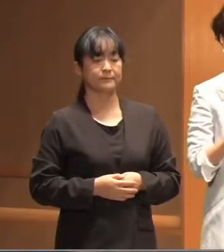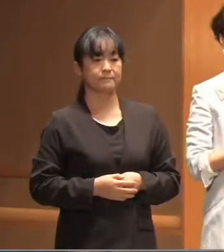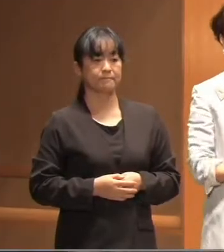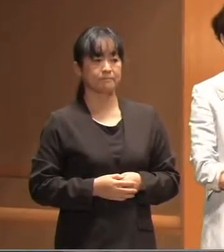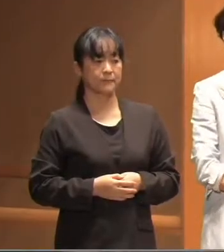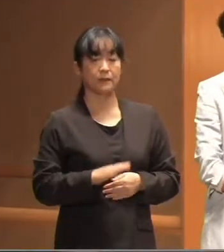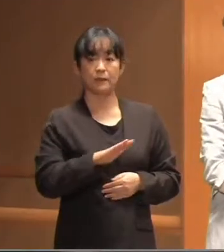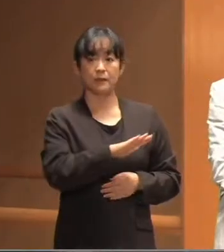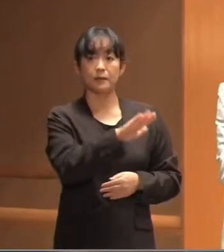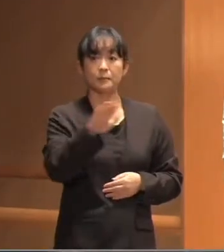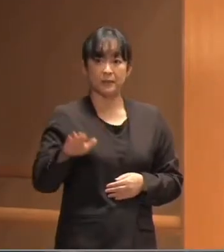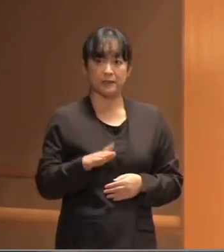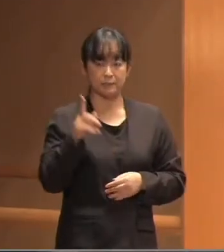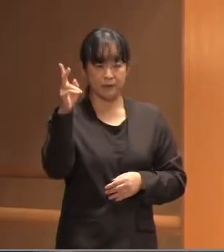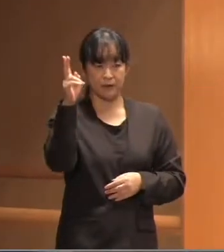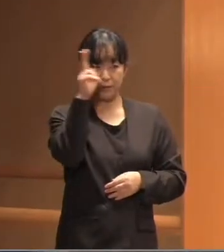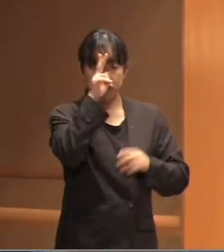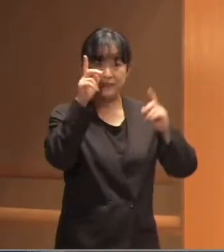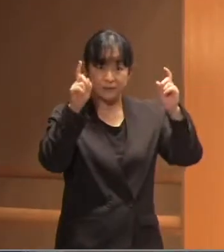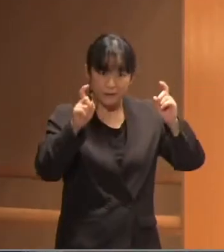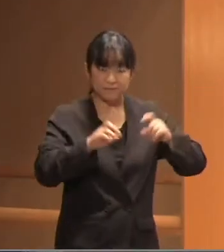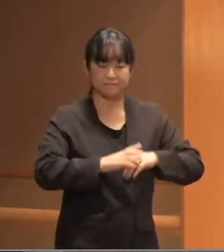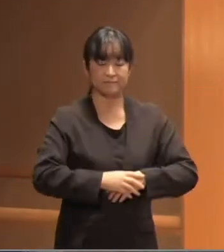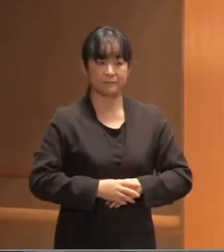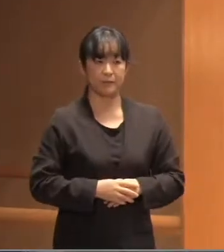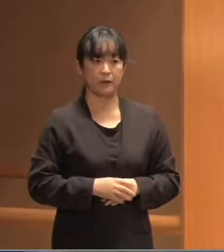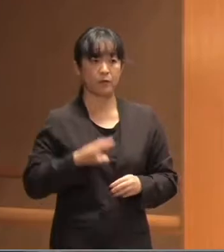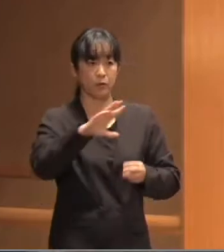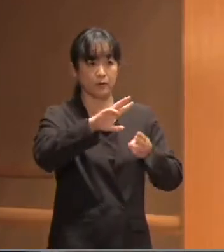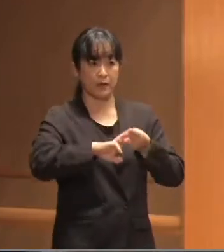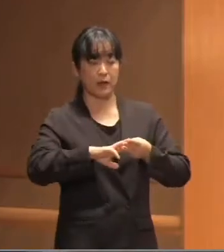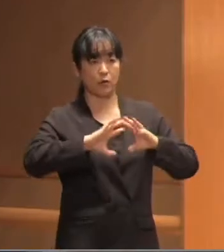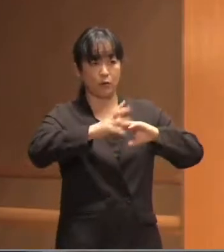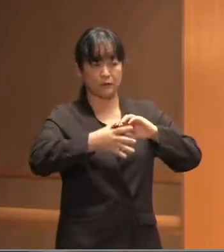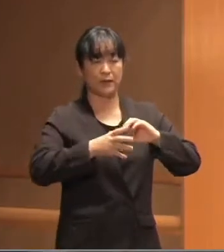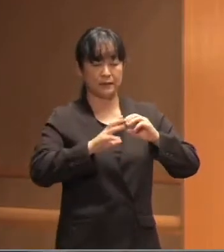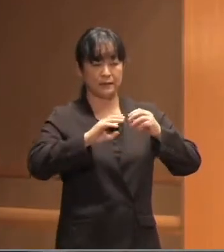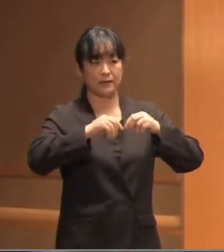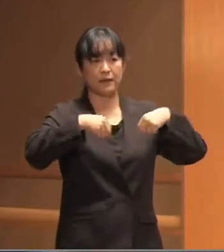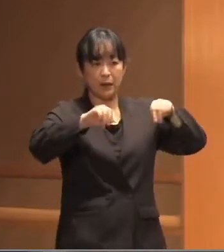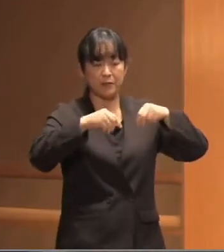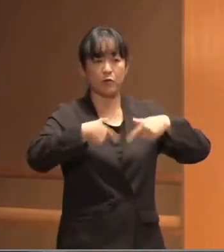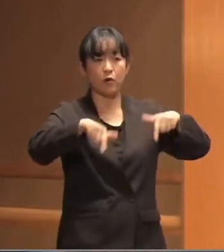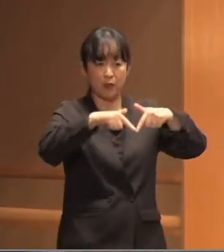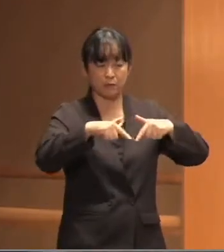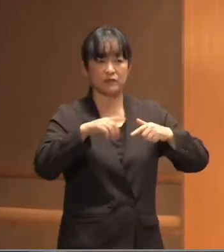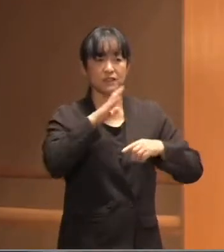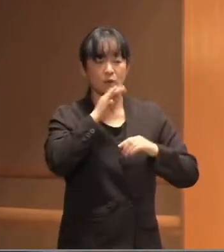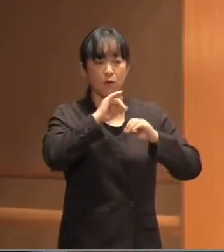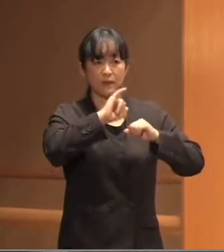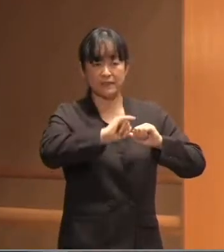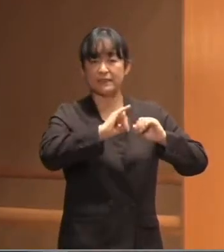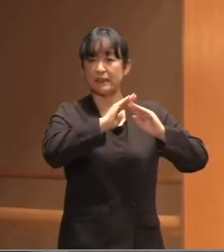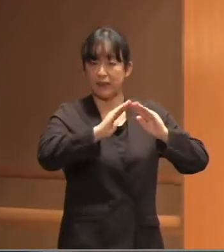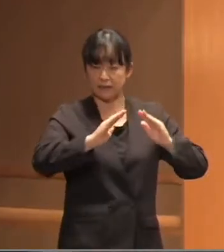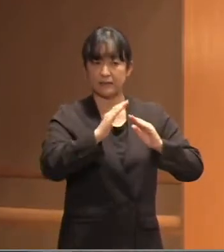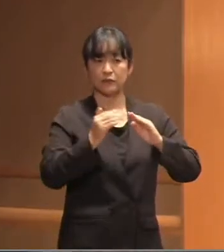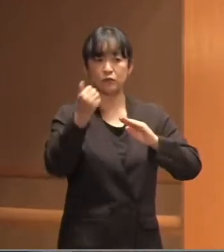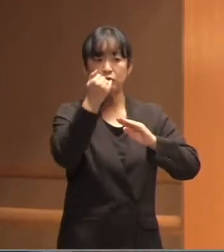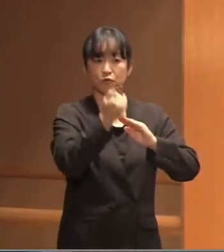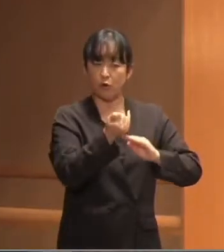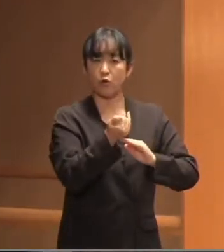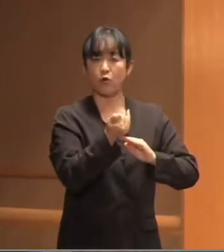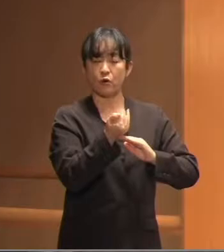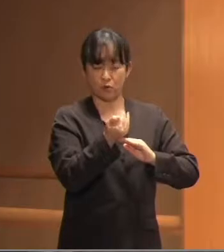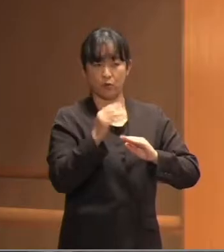皆様こんにちは。豊田国際紙フォーラム実行委員会委員長会長の豊田章子で